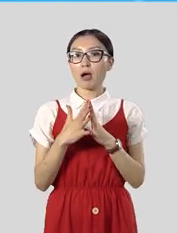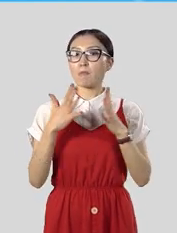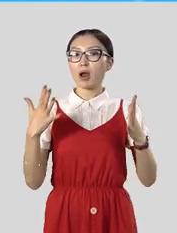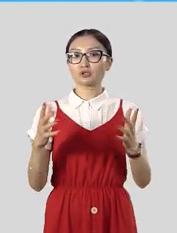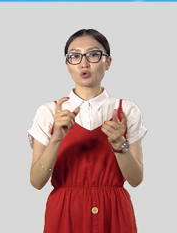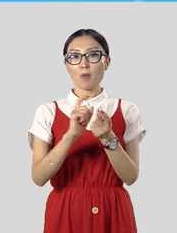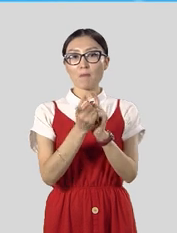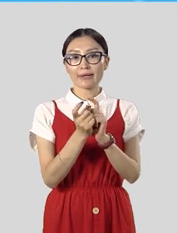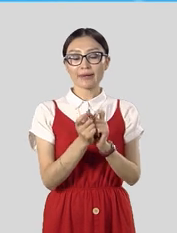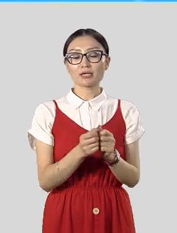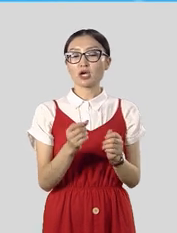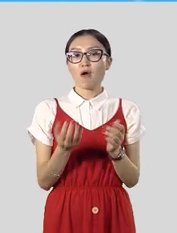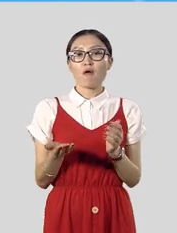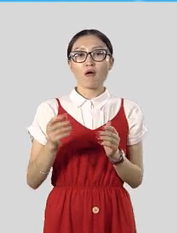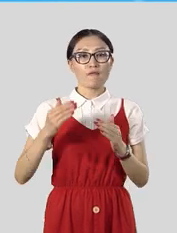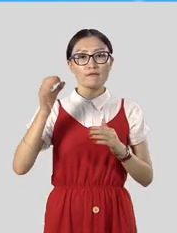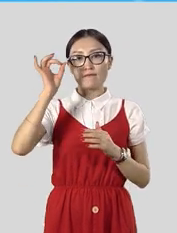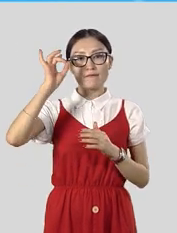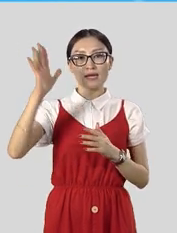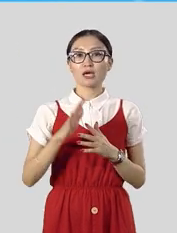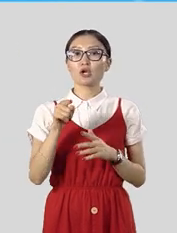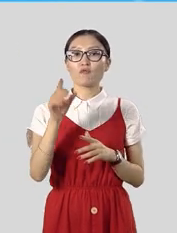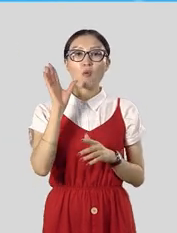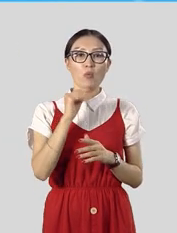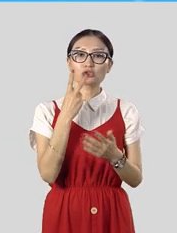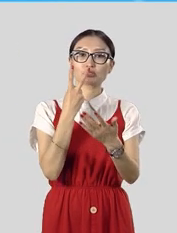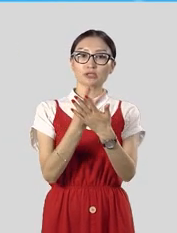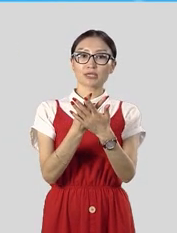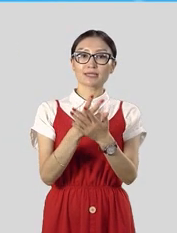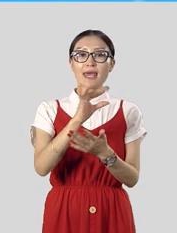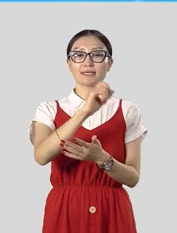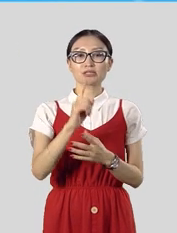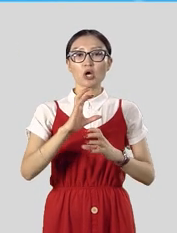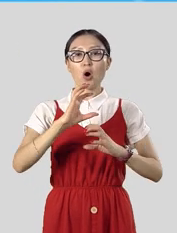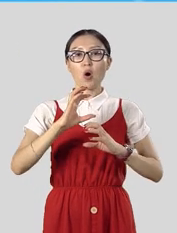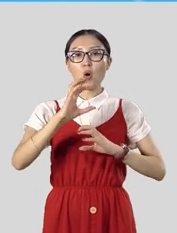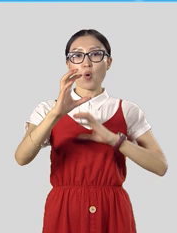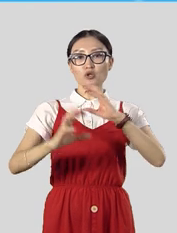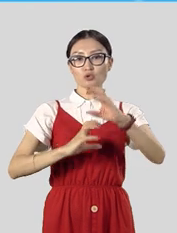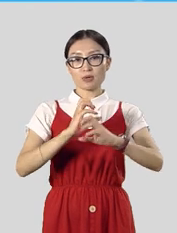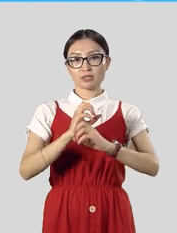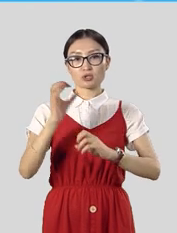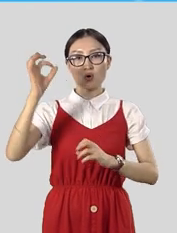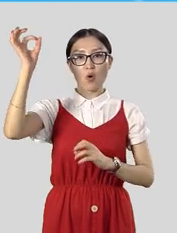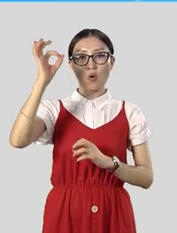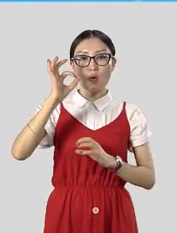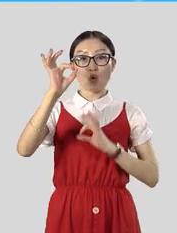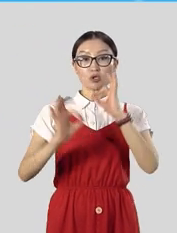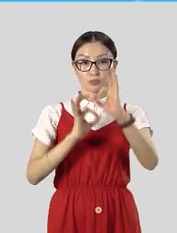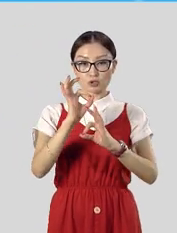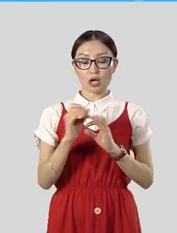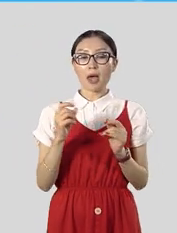барьерный риф настолько велик, что его можно разглядеть из космоса. Риф является горячей